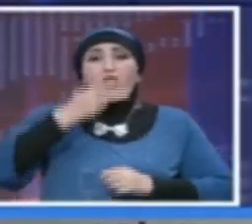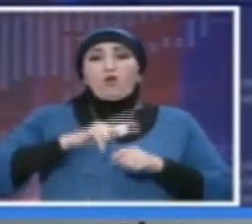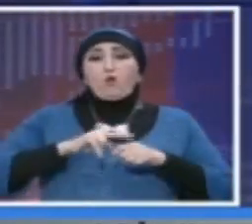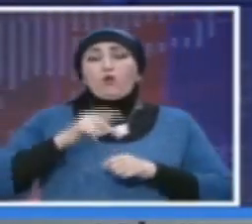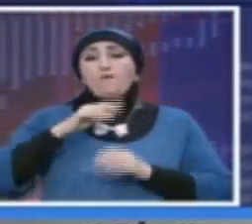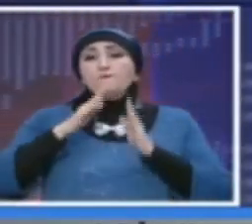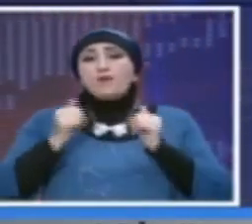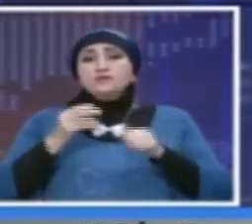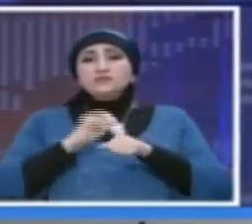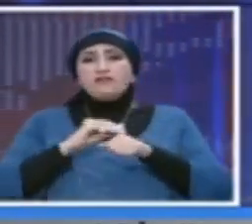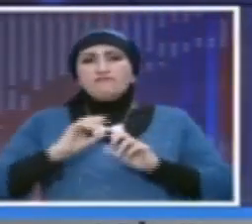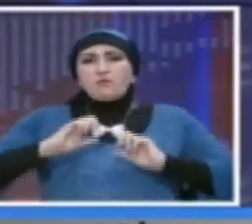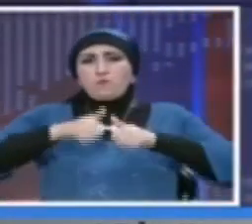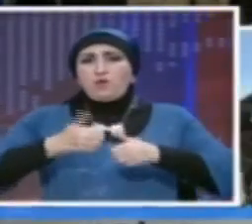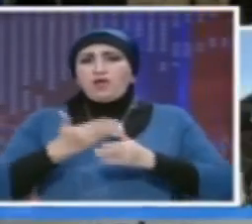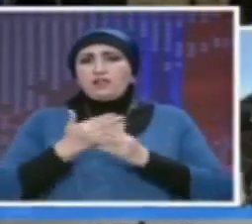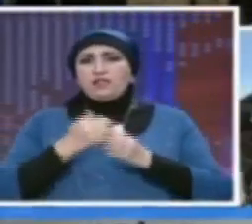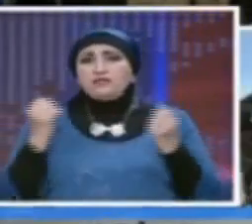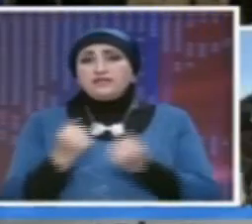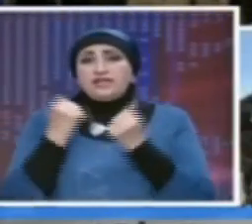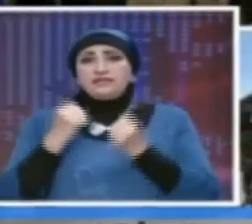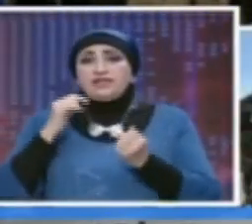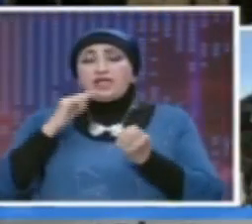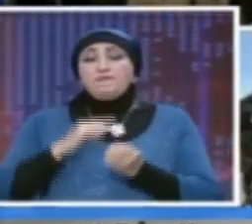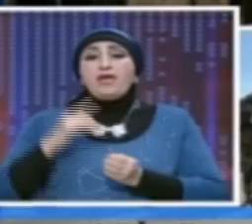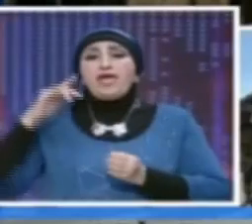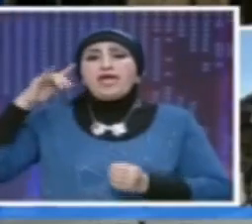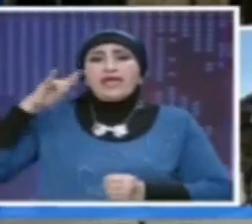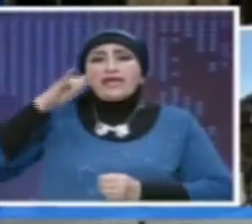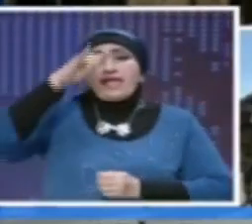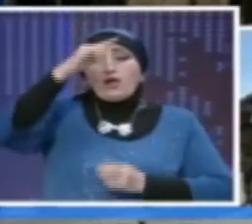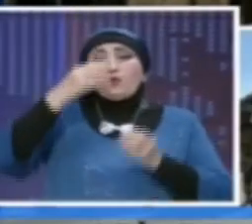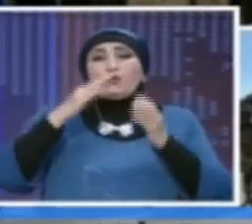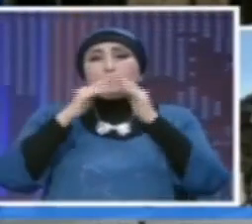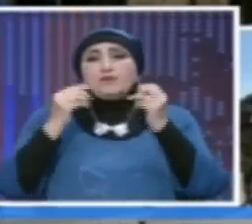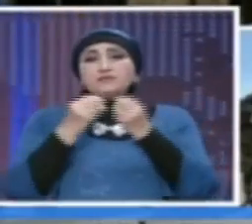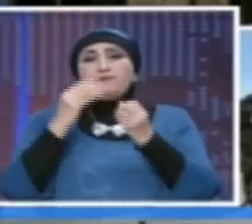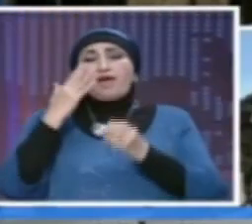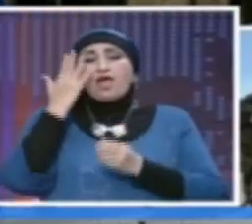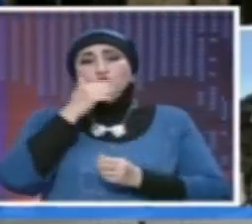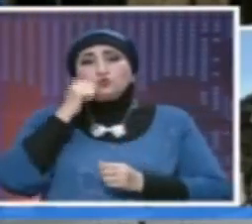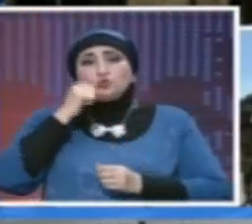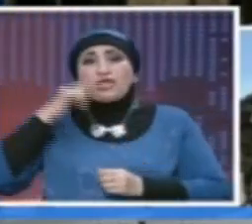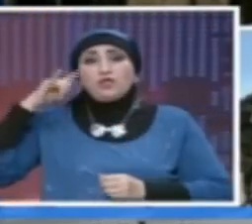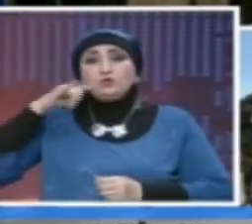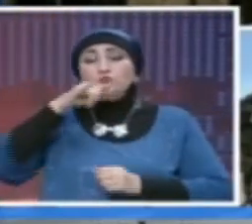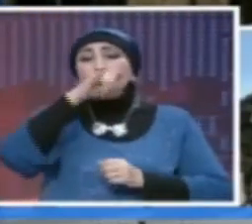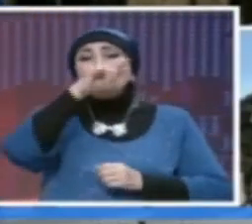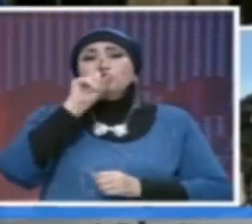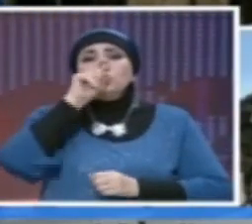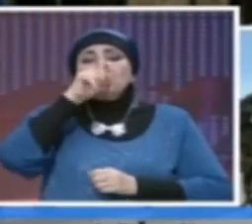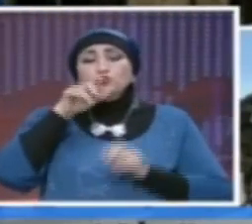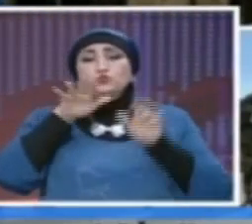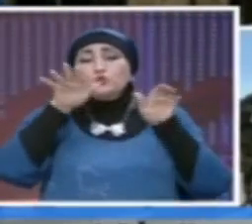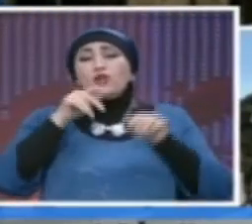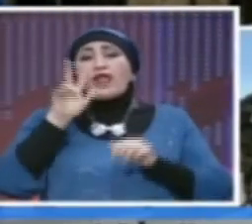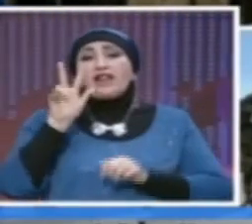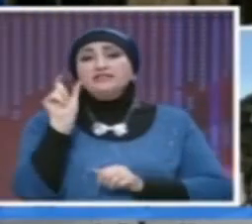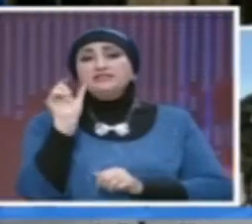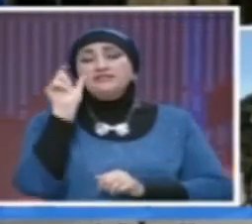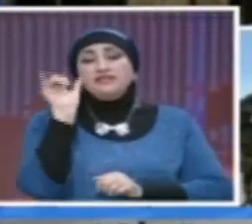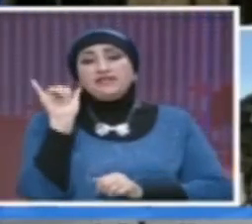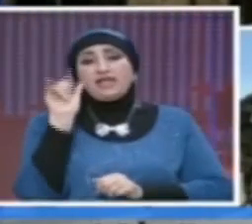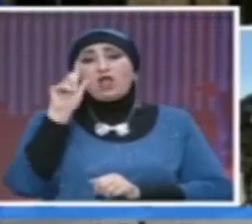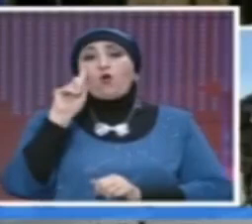المصرية للمشاركة في تنفيذ التدريب الجوي المصري السوداني المشترك نسور النيل واحد، الذي يتم لأول مرة